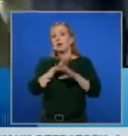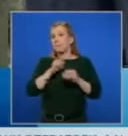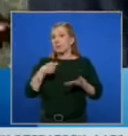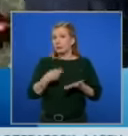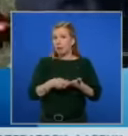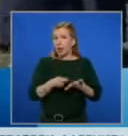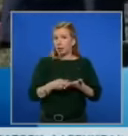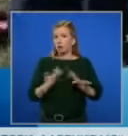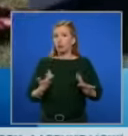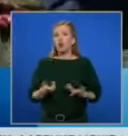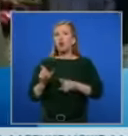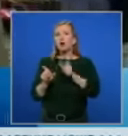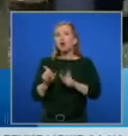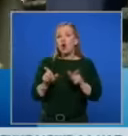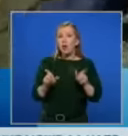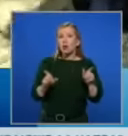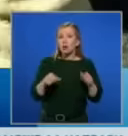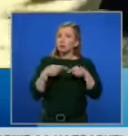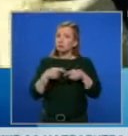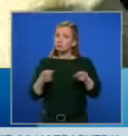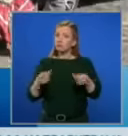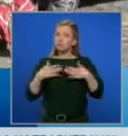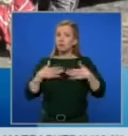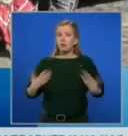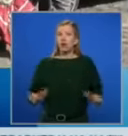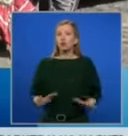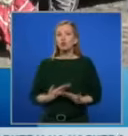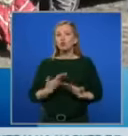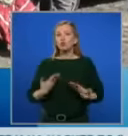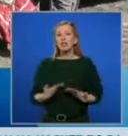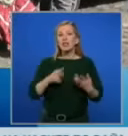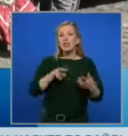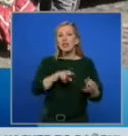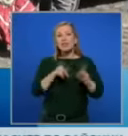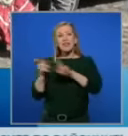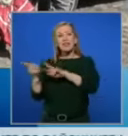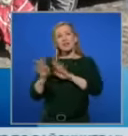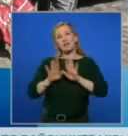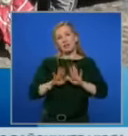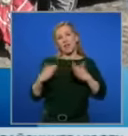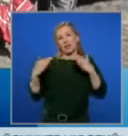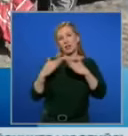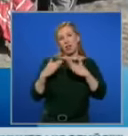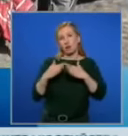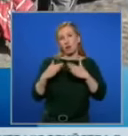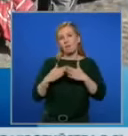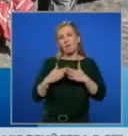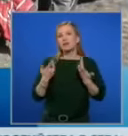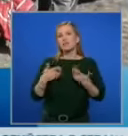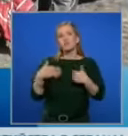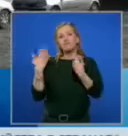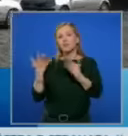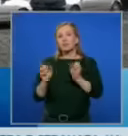безплатно. Хората най-вече имат нужда от това да се върнат в домовете си, защото навън е